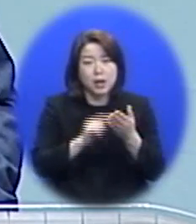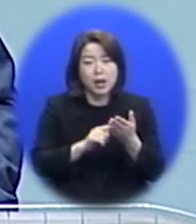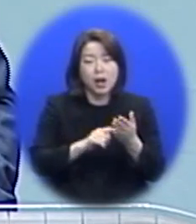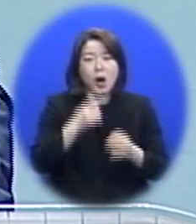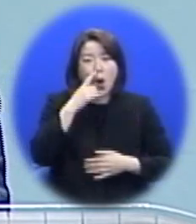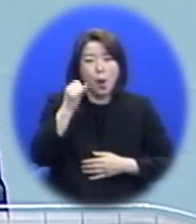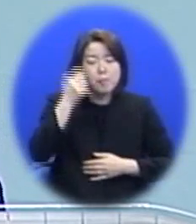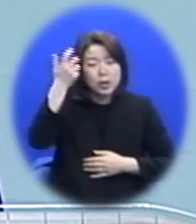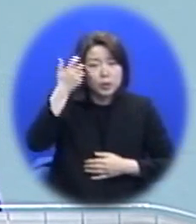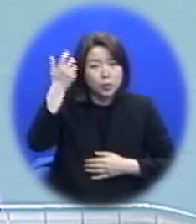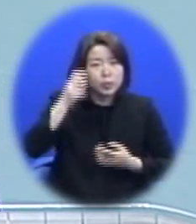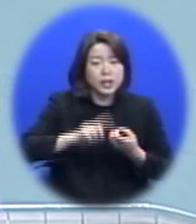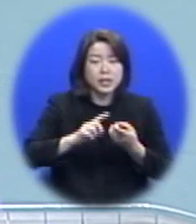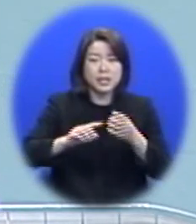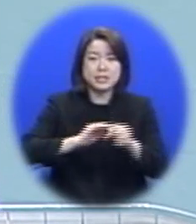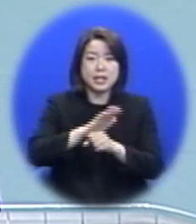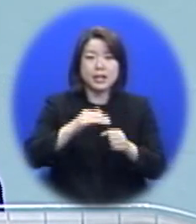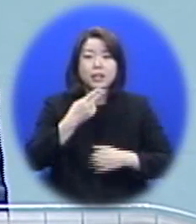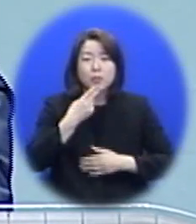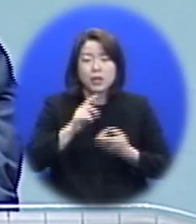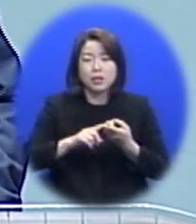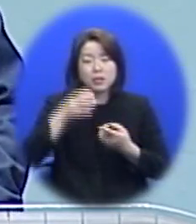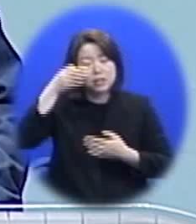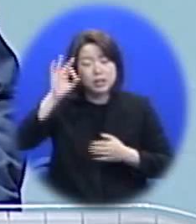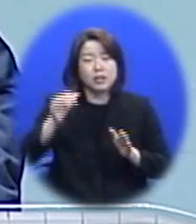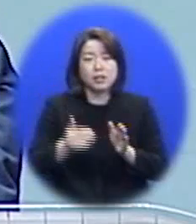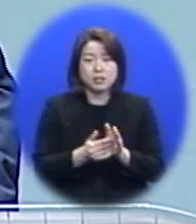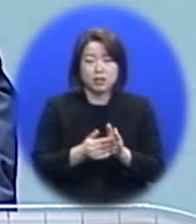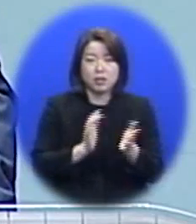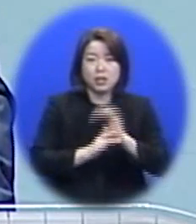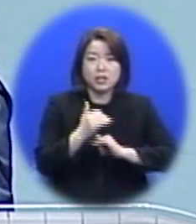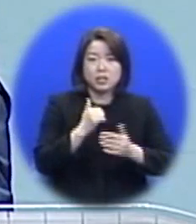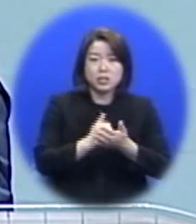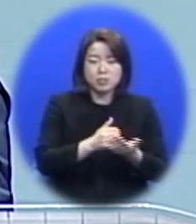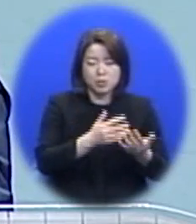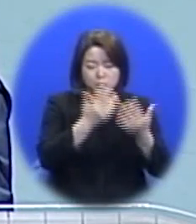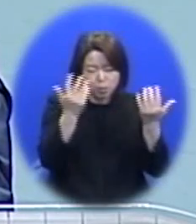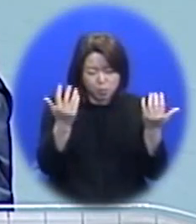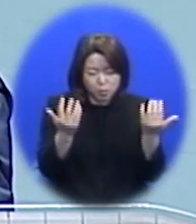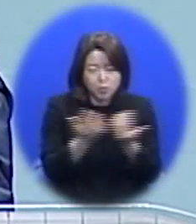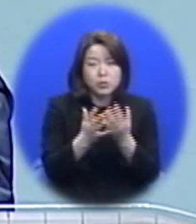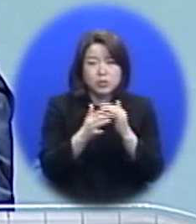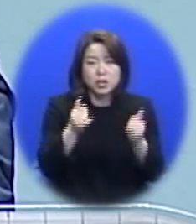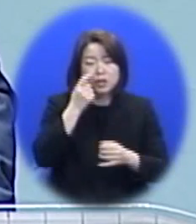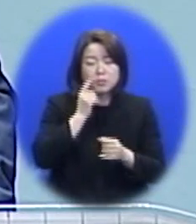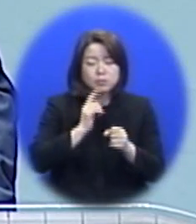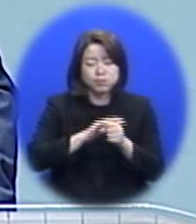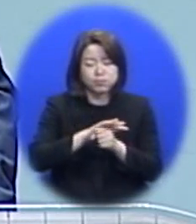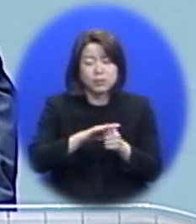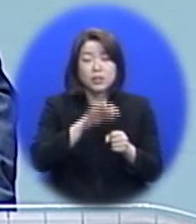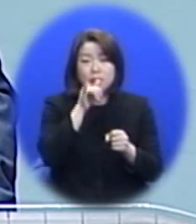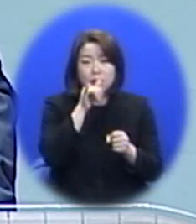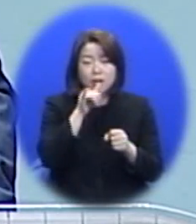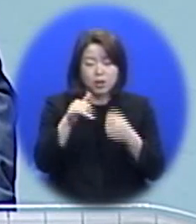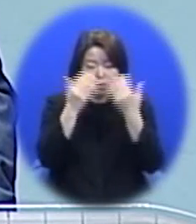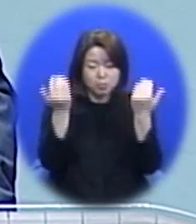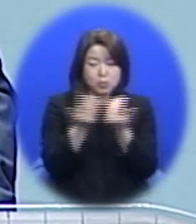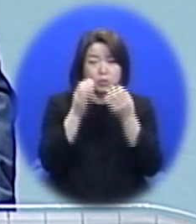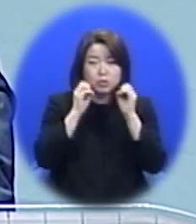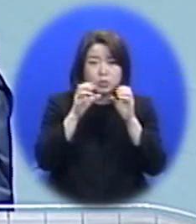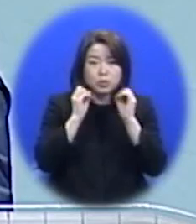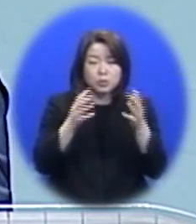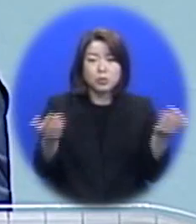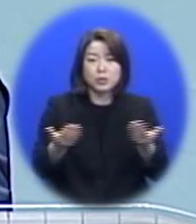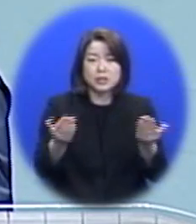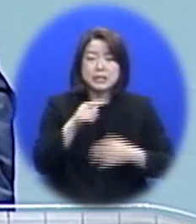사랑이 없다는 걸 깨달았어요. 예수님은 모든 사람을 불쌍히 여기셨잖아요. 모든 전도 사역은